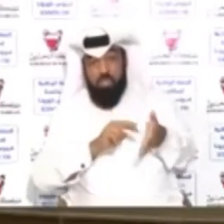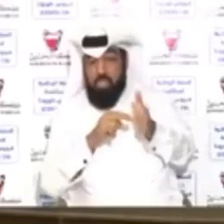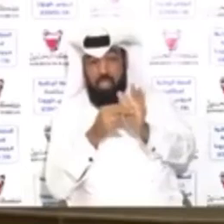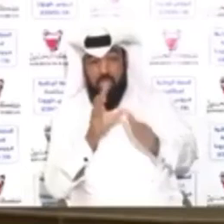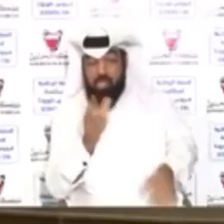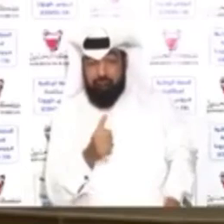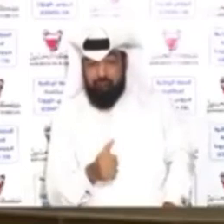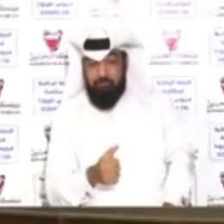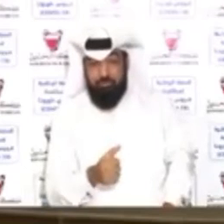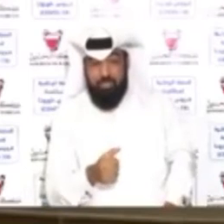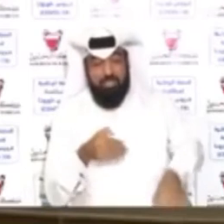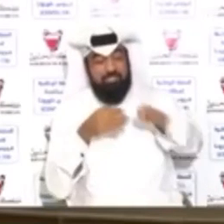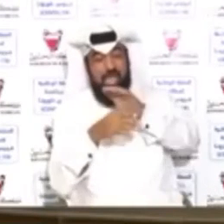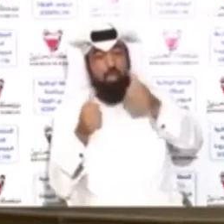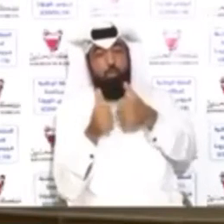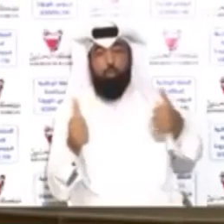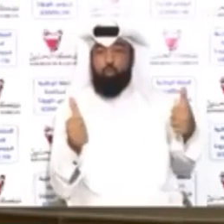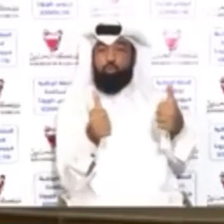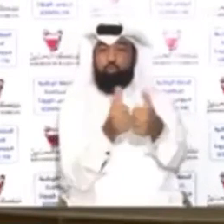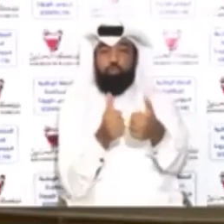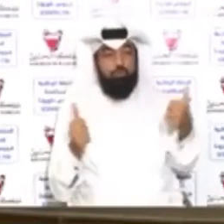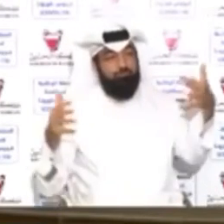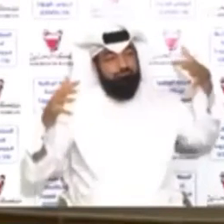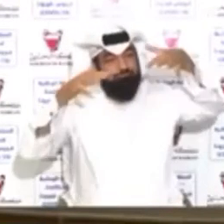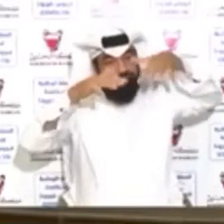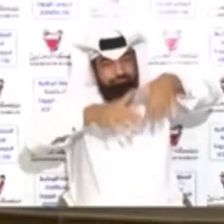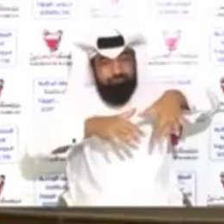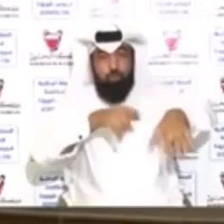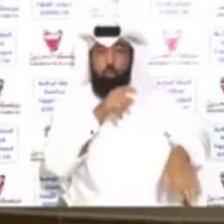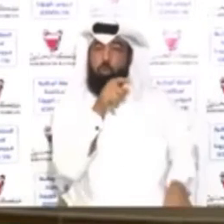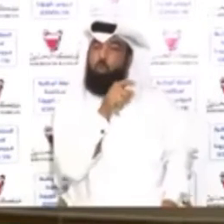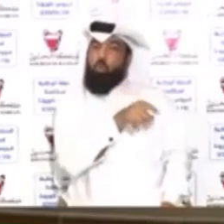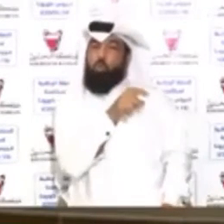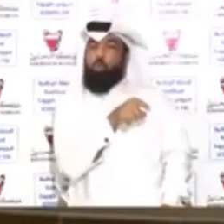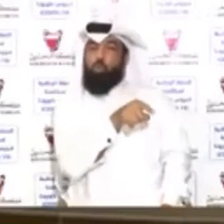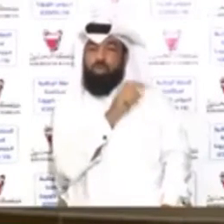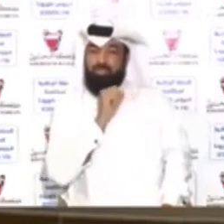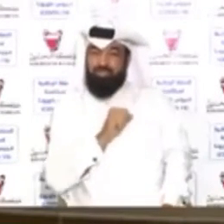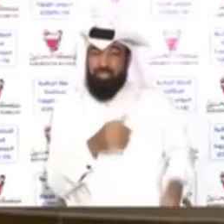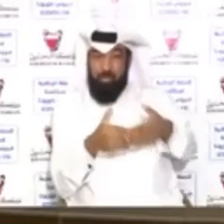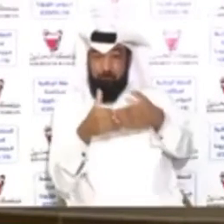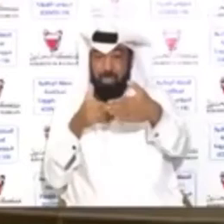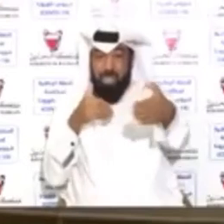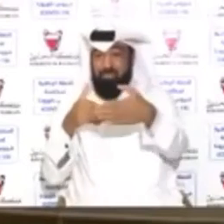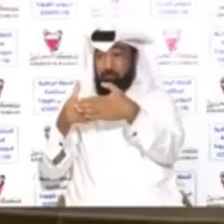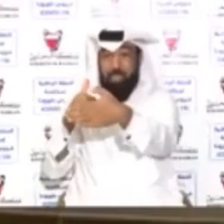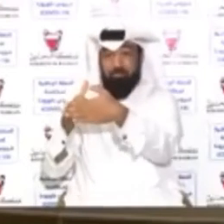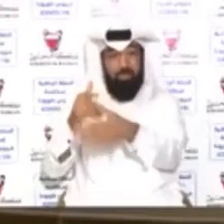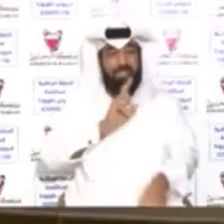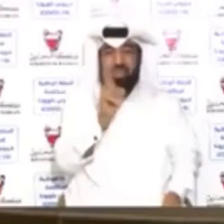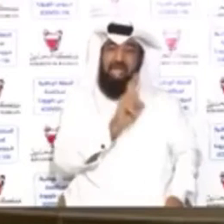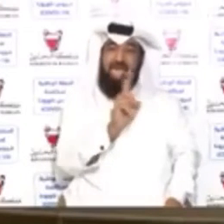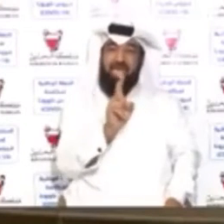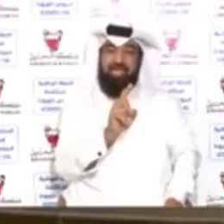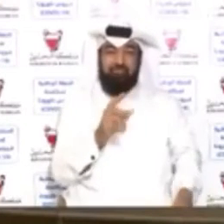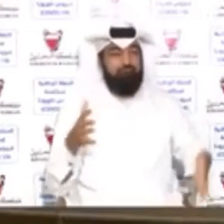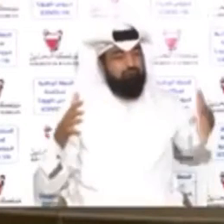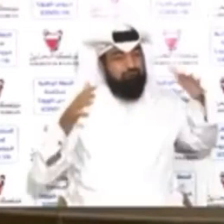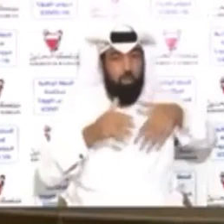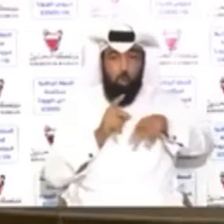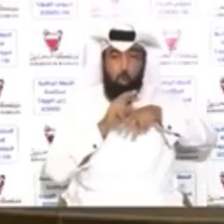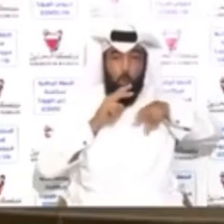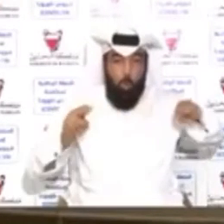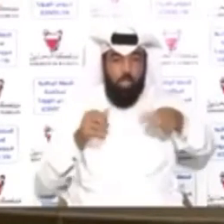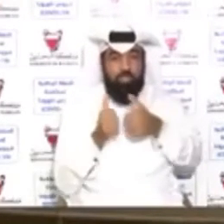لحالات داخل أسرها، يعني يتجمعون أكثر من منزل أو بيت في زيارة بين الأخوان